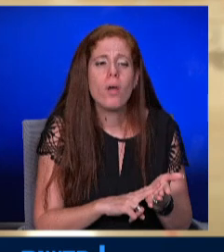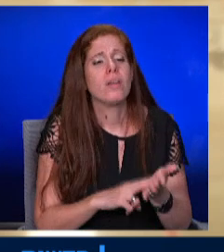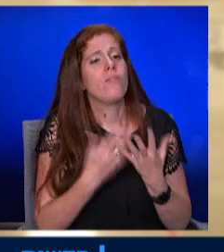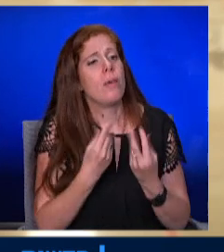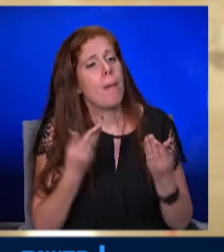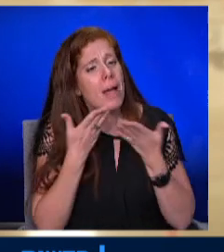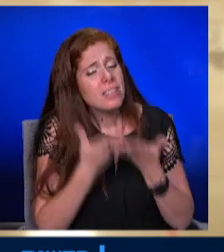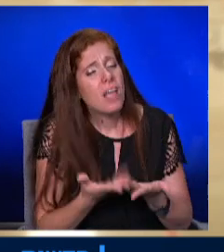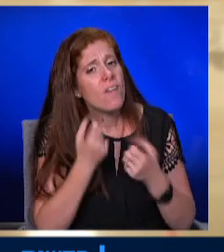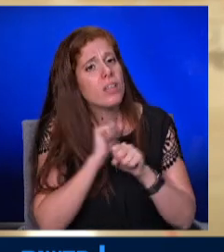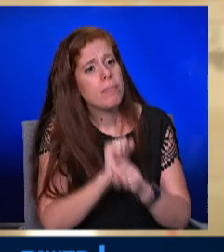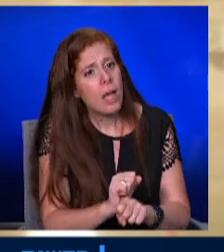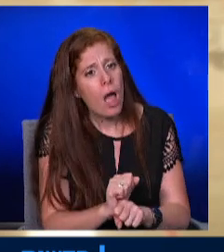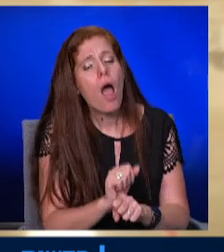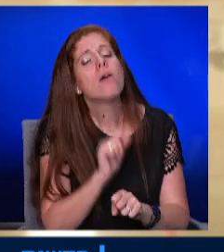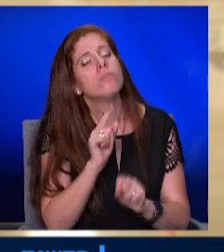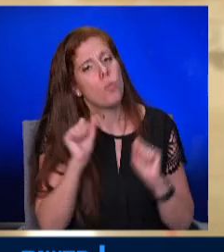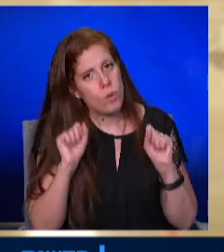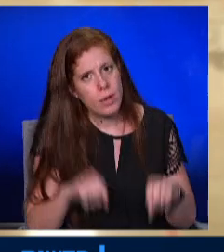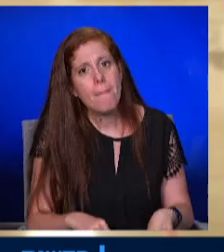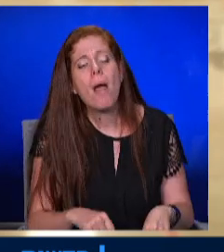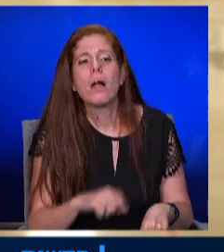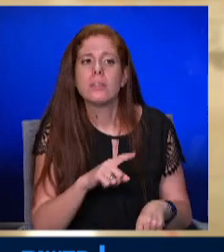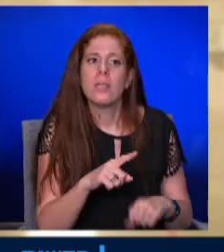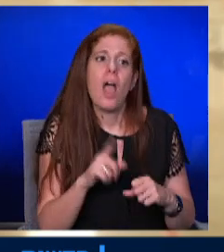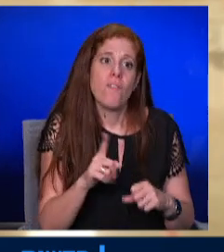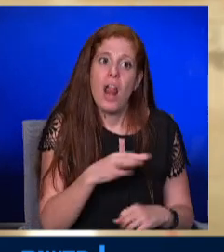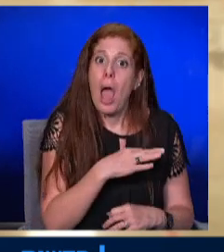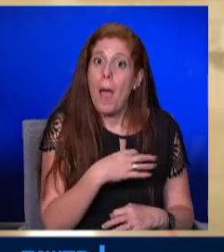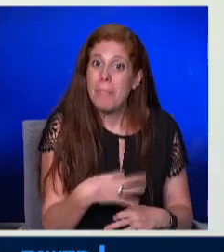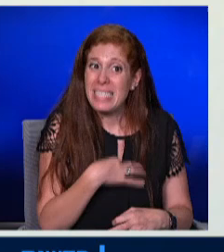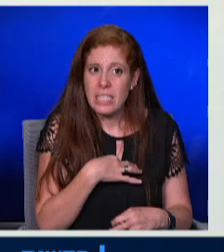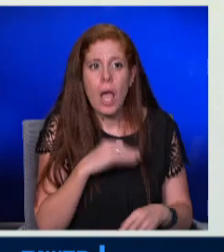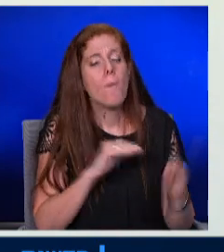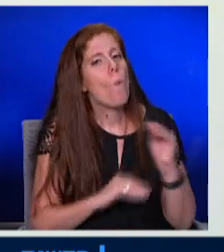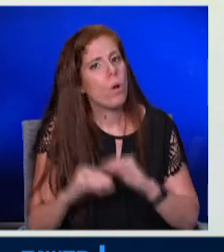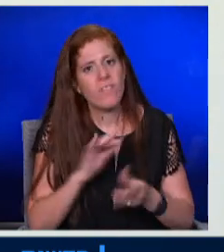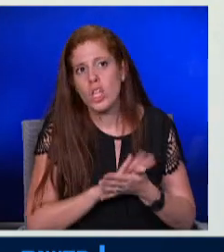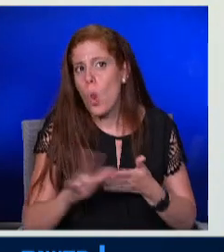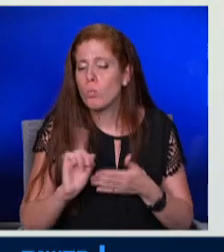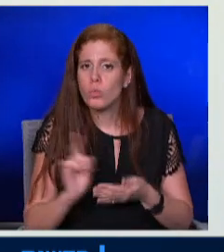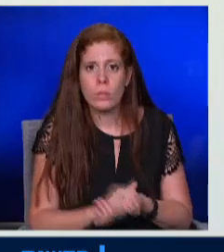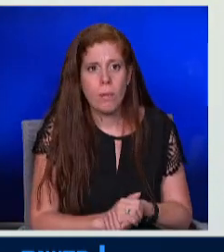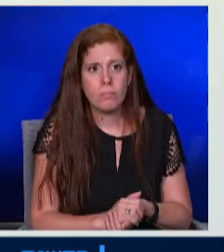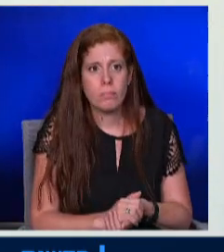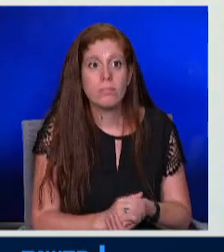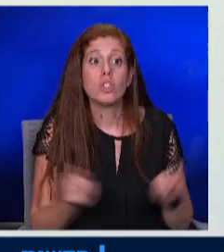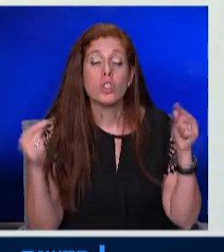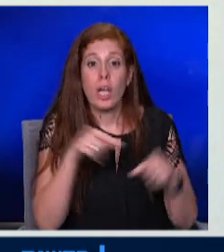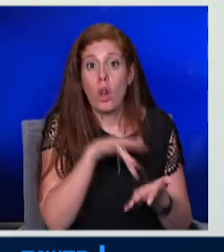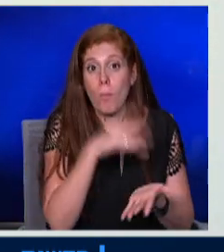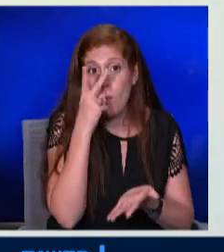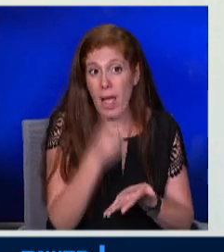ותמיכה הוא יתגבר על זה, אבל הפציעה בהחלט מורכבת, לא פשוטה. כשהגענו למקום ראינו שמדובר בתאונת